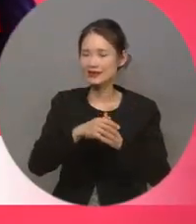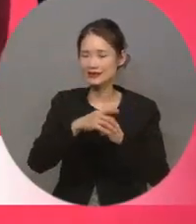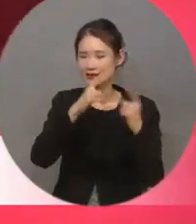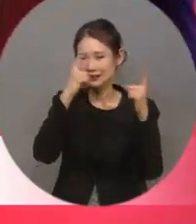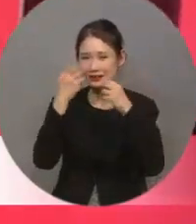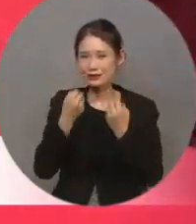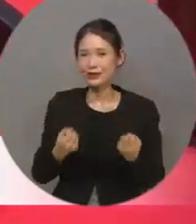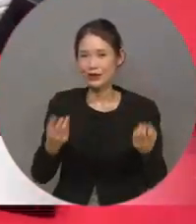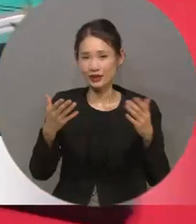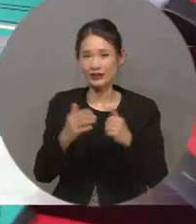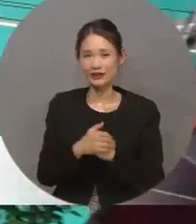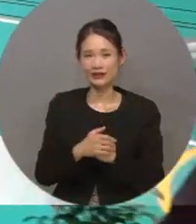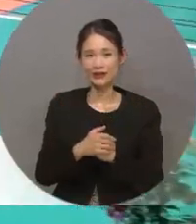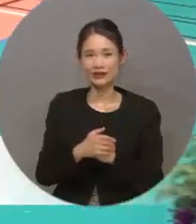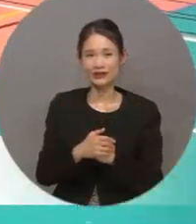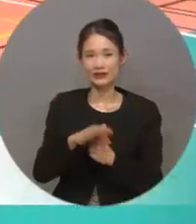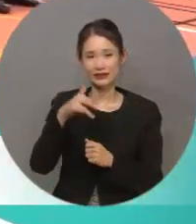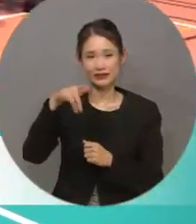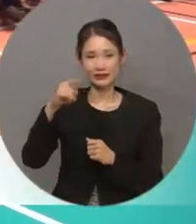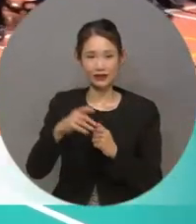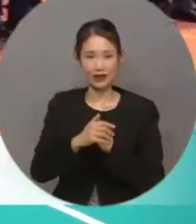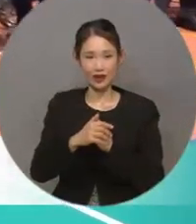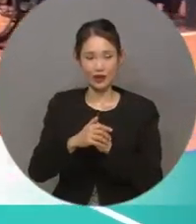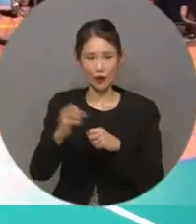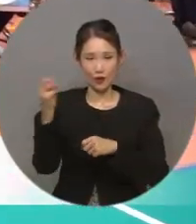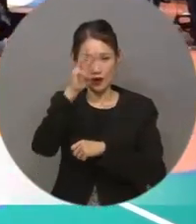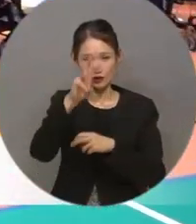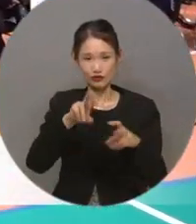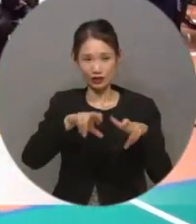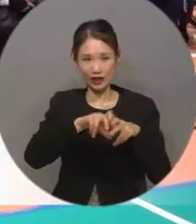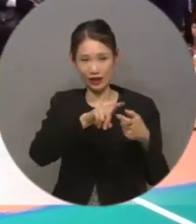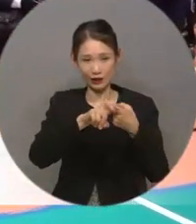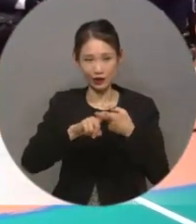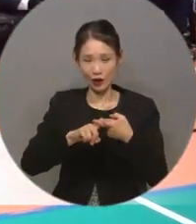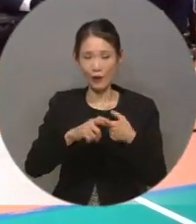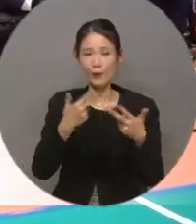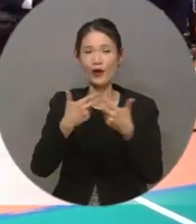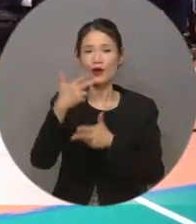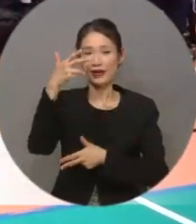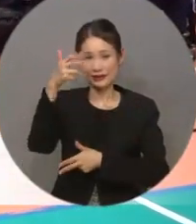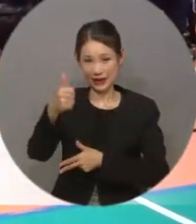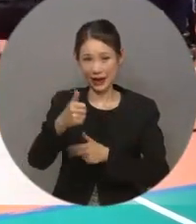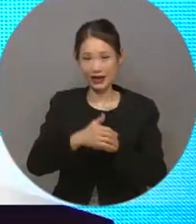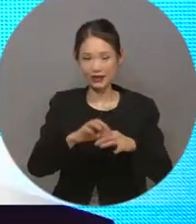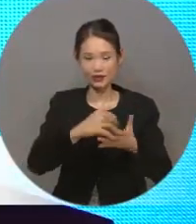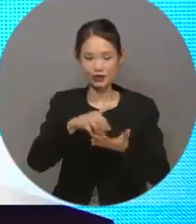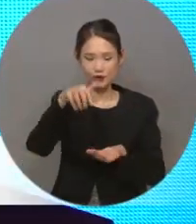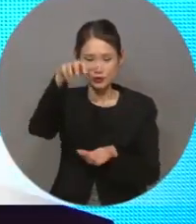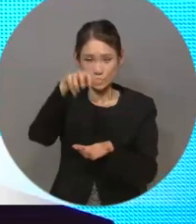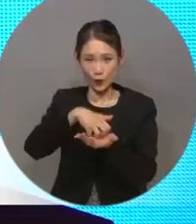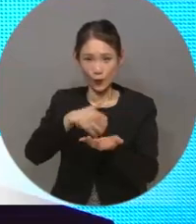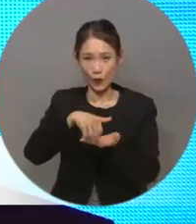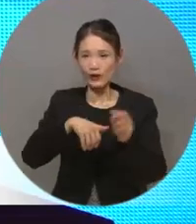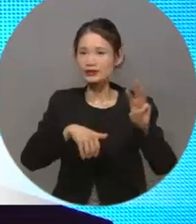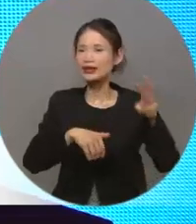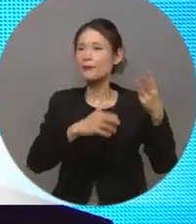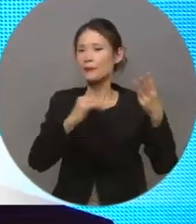기념식에는 진건 광주장애인 총연합회 회장, 강기정 광주광역시장 등 300여 명이